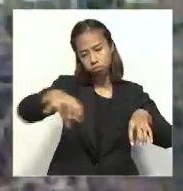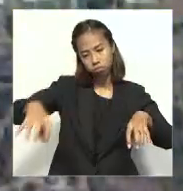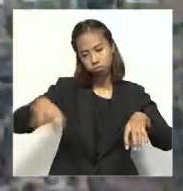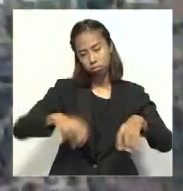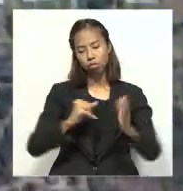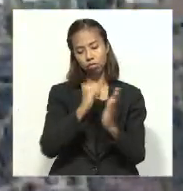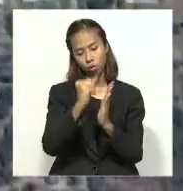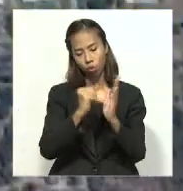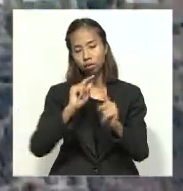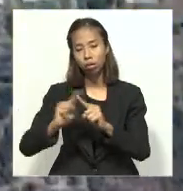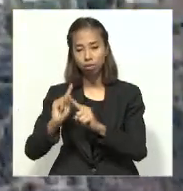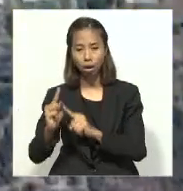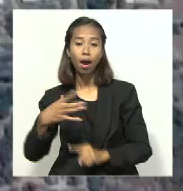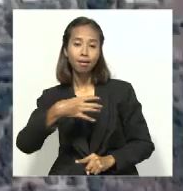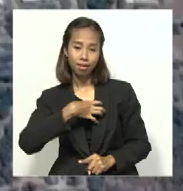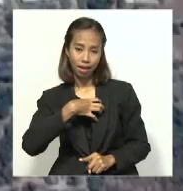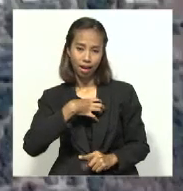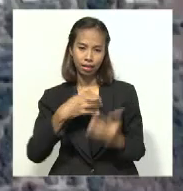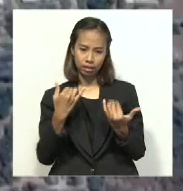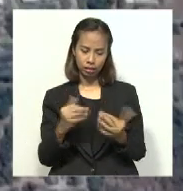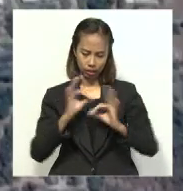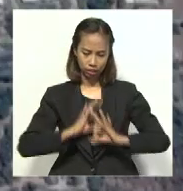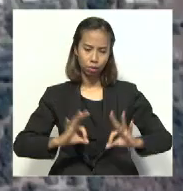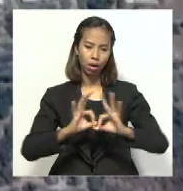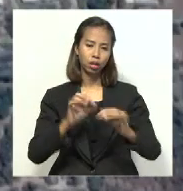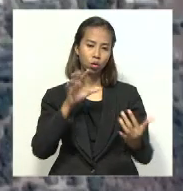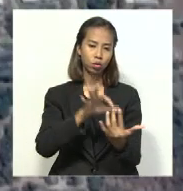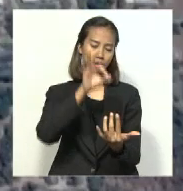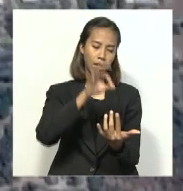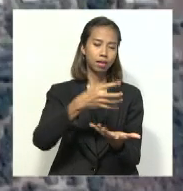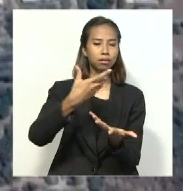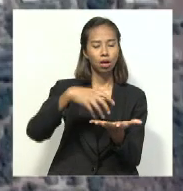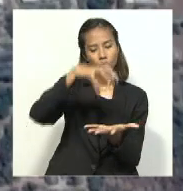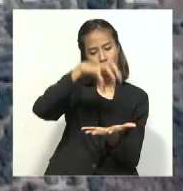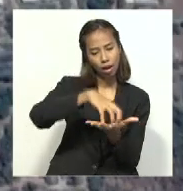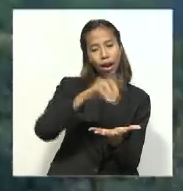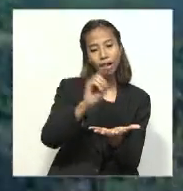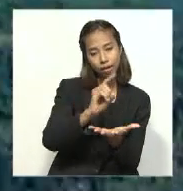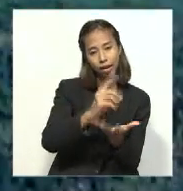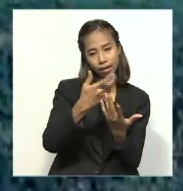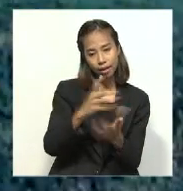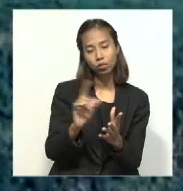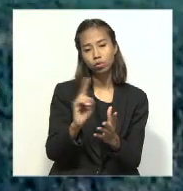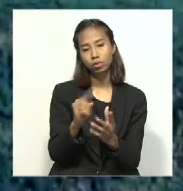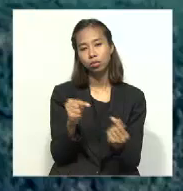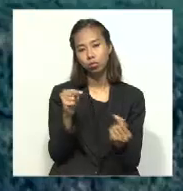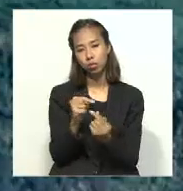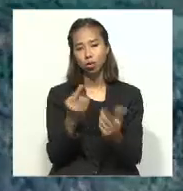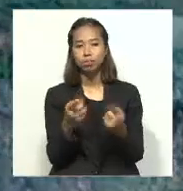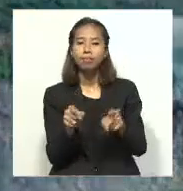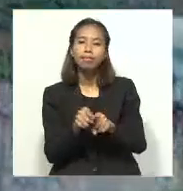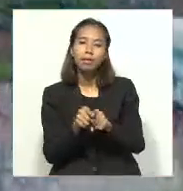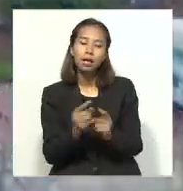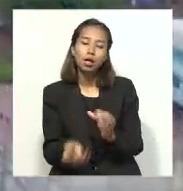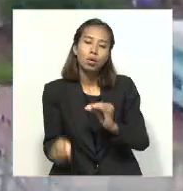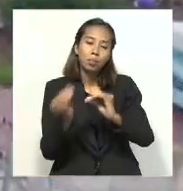กจังหวัดรัฐบาลจึงต้องคัดกรองพื้นที่ส่วนกลางในการของการเชื่อมโยงโดยคำนึงถึงการเพิ่มห่วงโซ่มูลค่